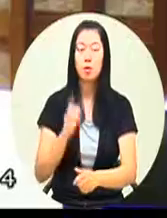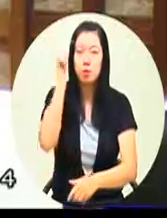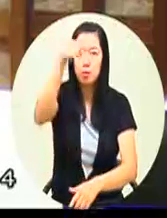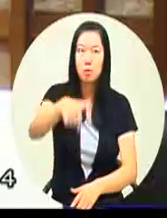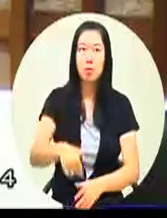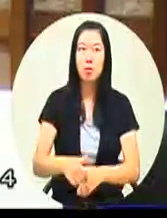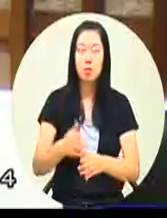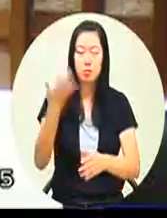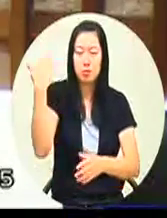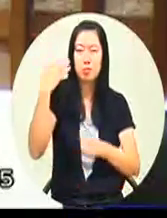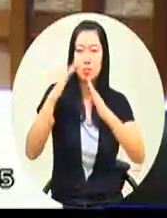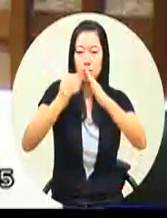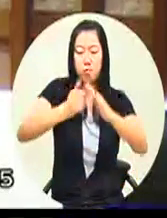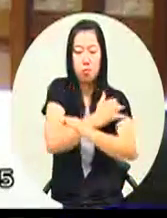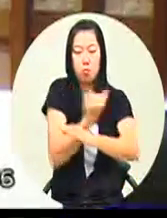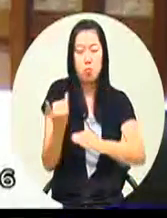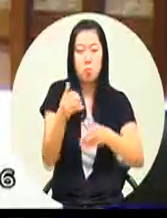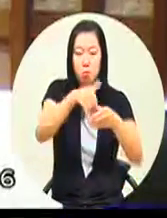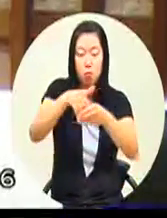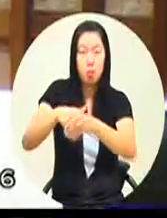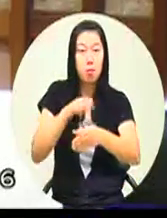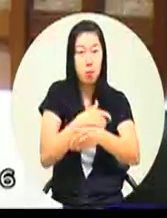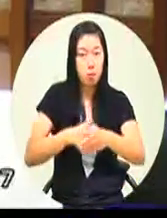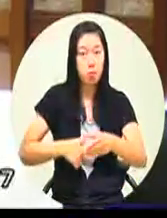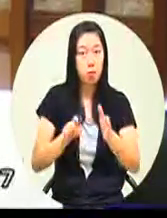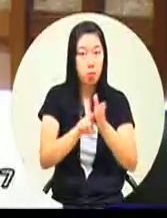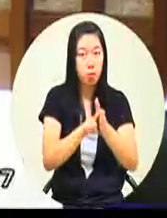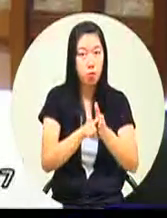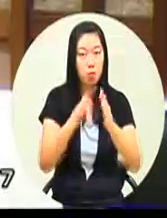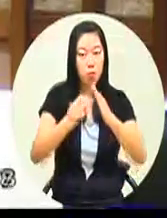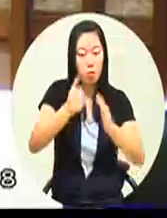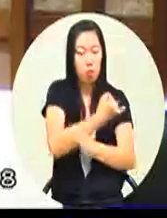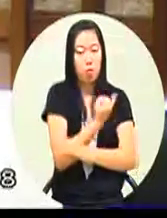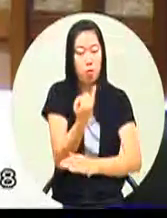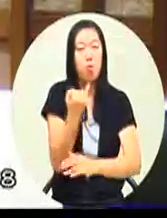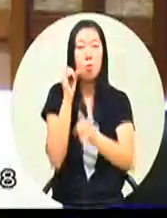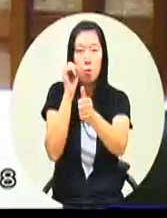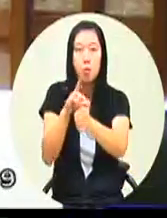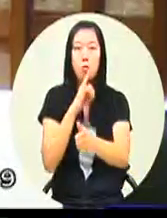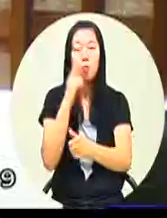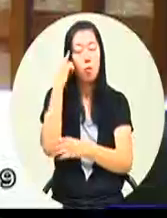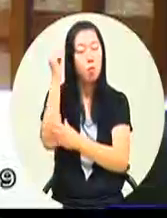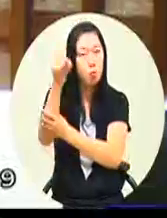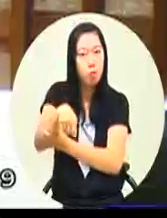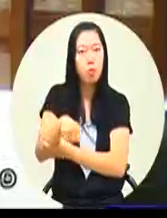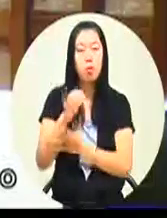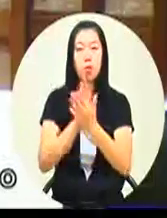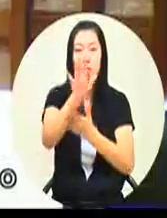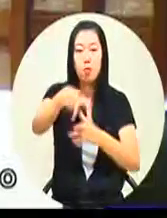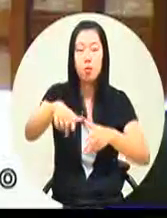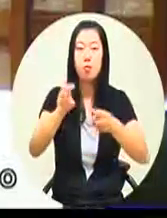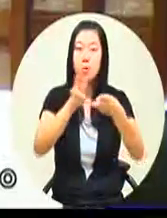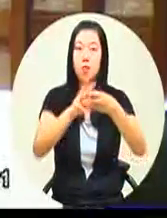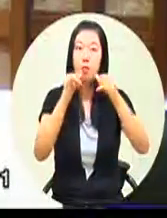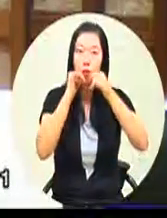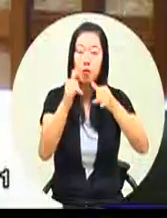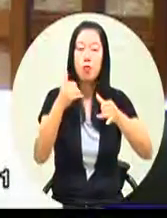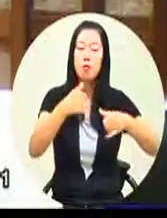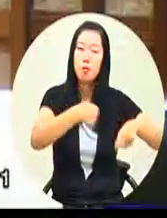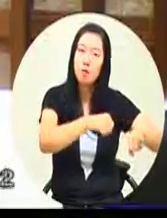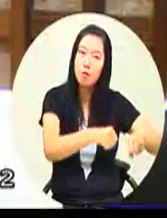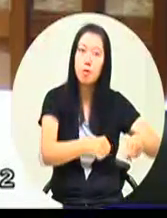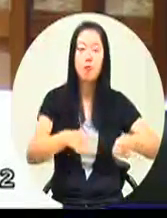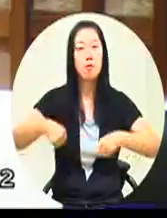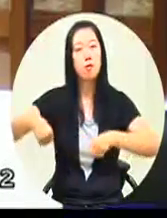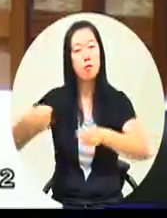阵，真正足侪人甲要求，其实市长嘛讲哦，我嘛希望安尼啦，会当以后对餐寮遮都骑脚踏车好坐哦，迄落